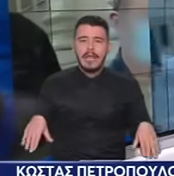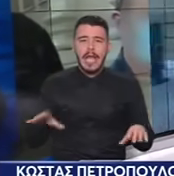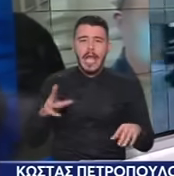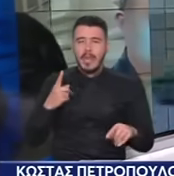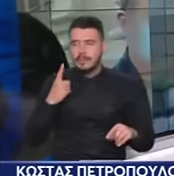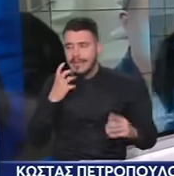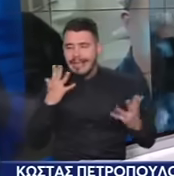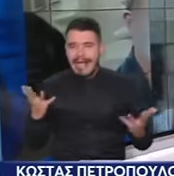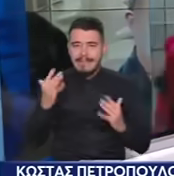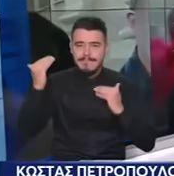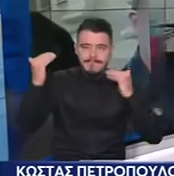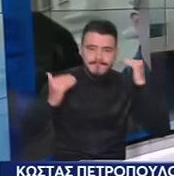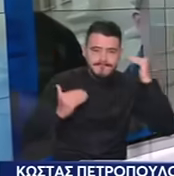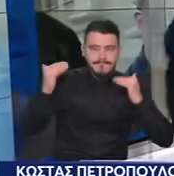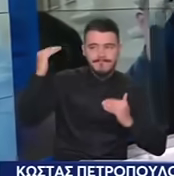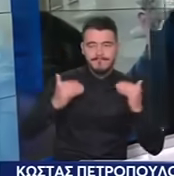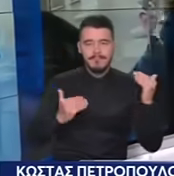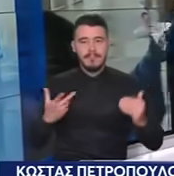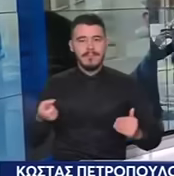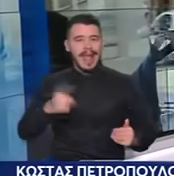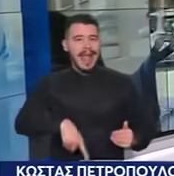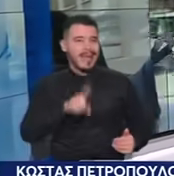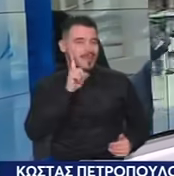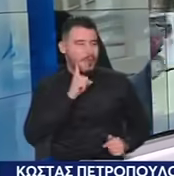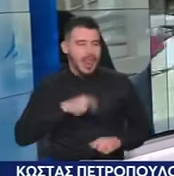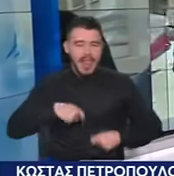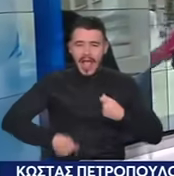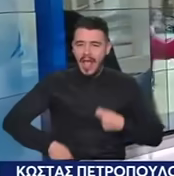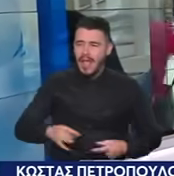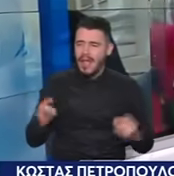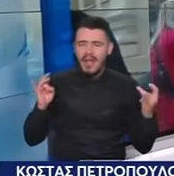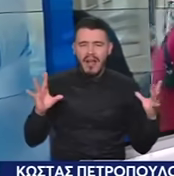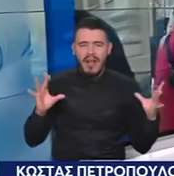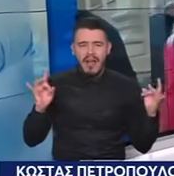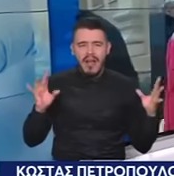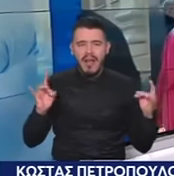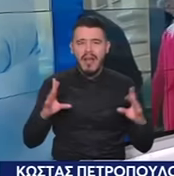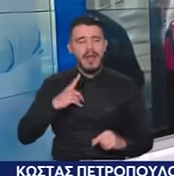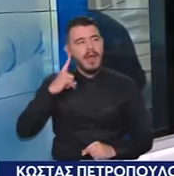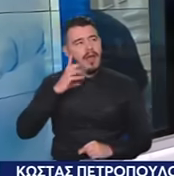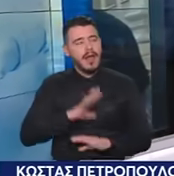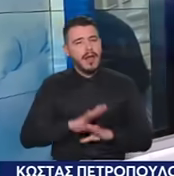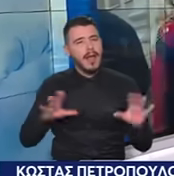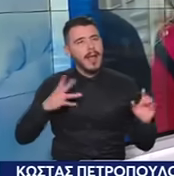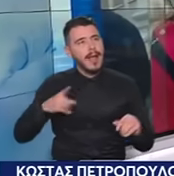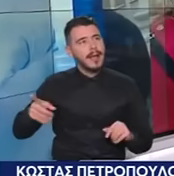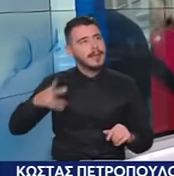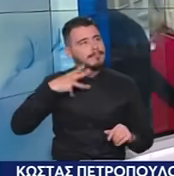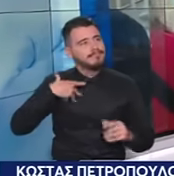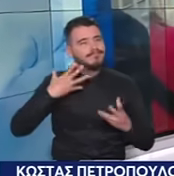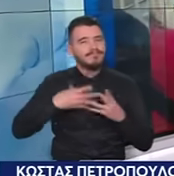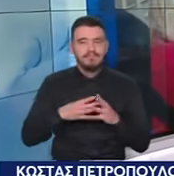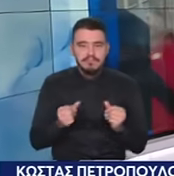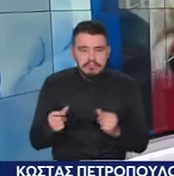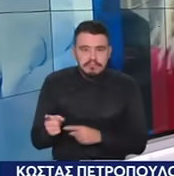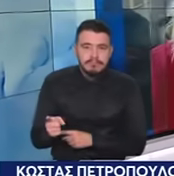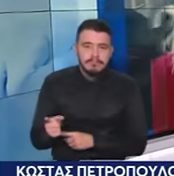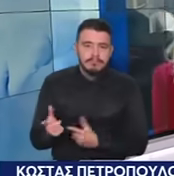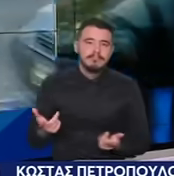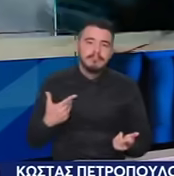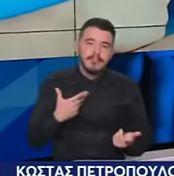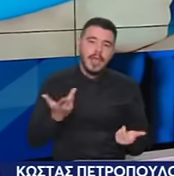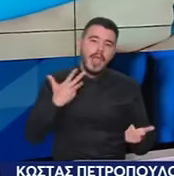υποθέσαμε όλοι ότι πλέον εντάξει, όλα αυτά ανήκουν στο παρελθόν. Κύριε Πετρόπουλε, σας ευχαριστώ πολύ. Ευχαριστώ πάρα πολύ τον κύριο